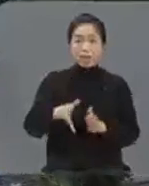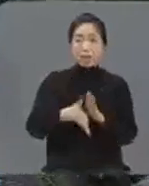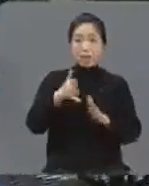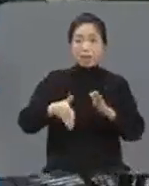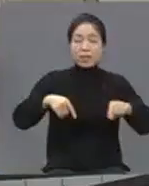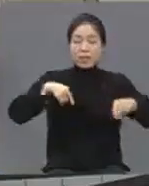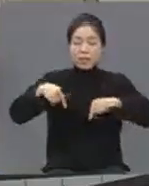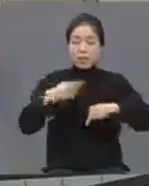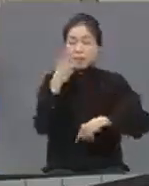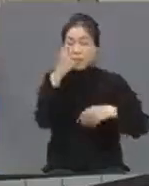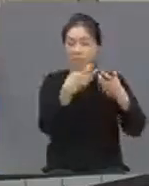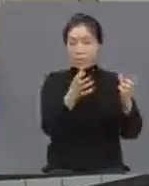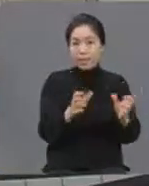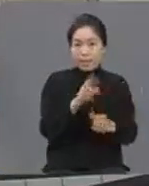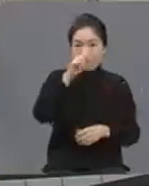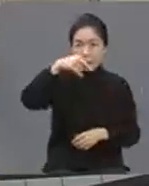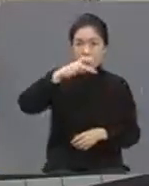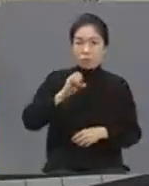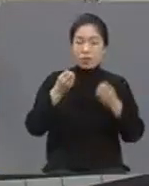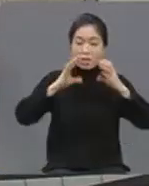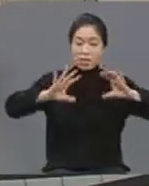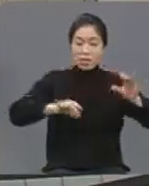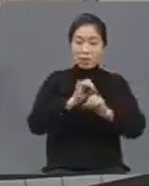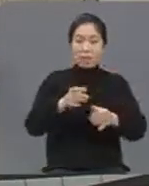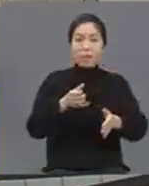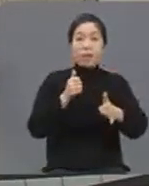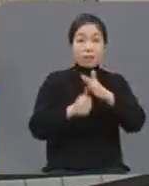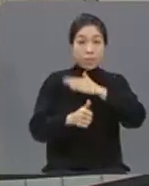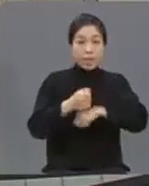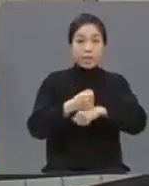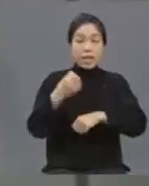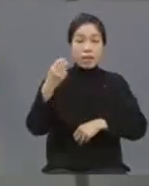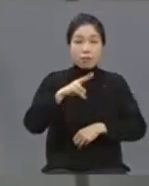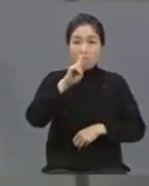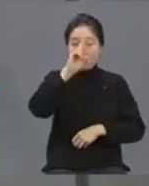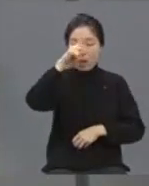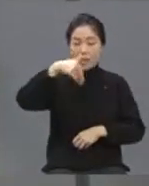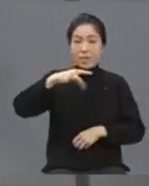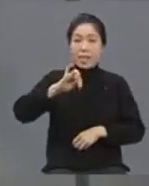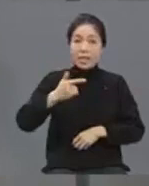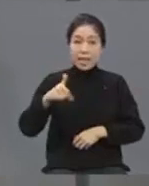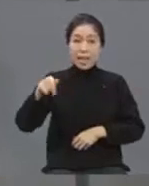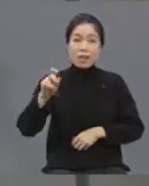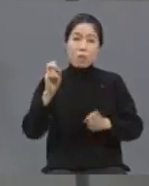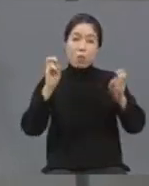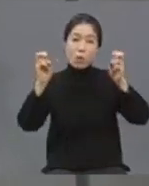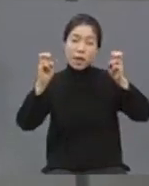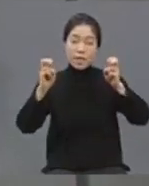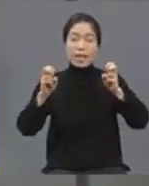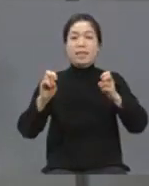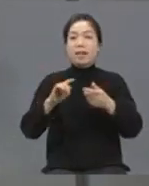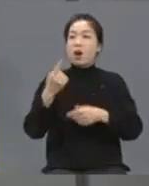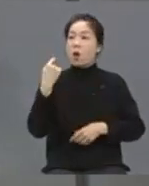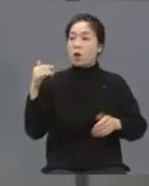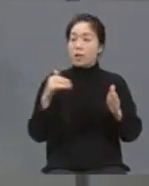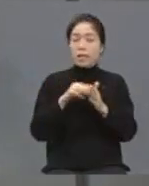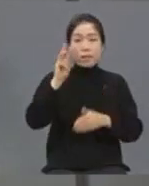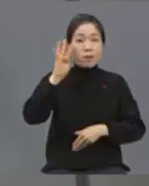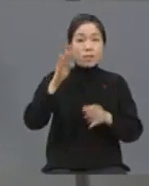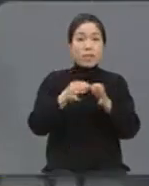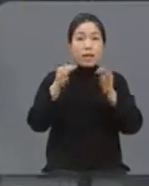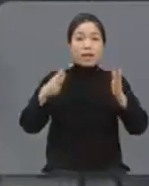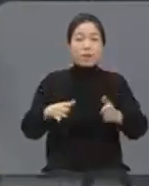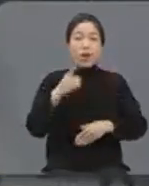도시정책 시찰단 박주영 신세계백화점 대표 이사와 박세진 금모 익스프레스 상무 등은 어제까지 삼박사일 일정으로